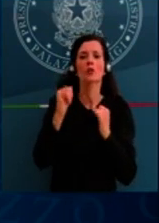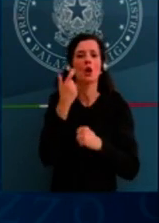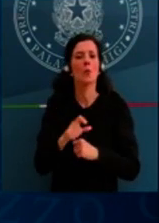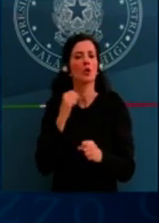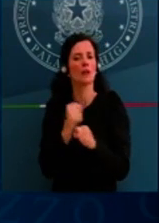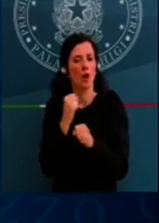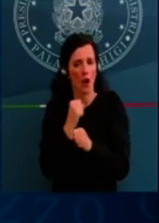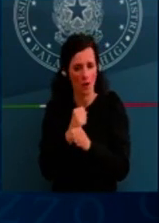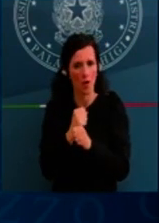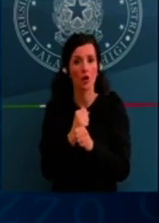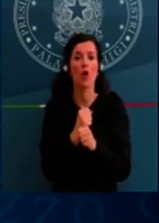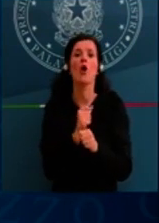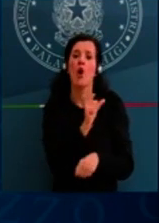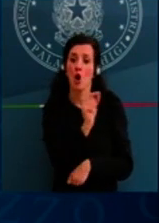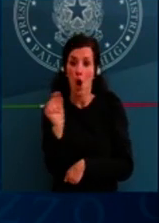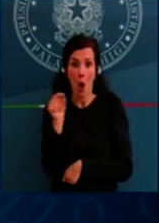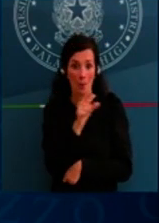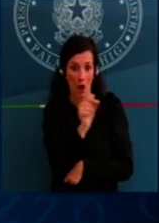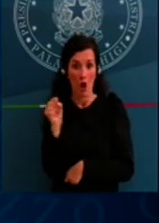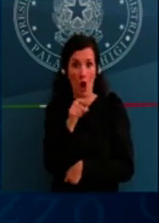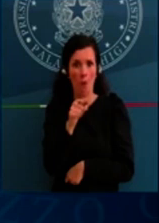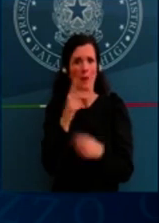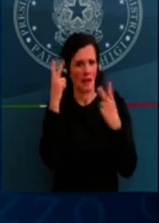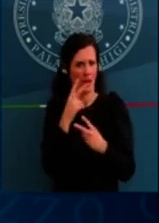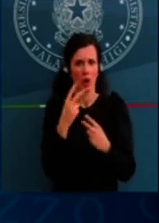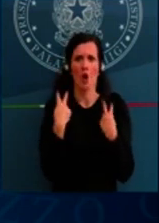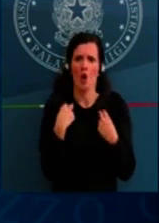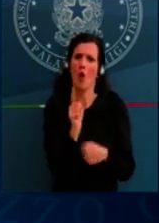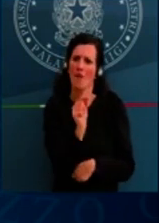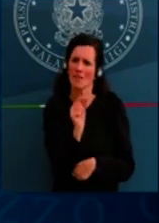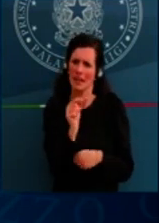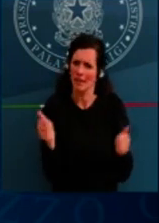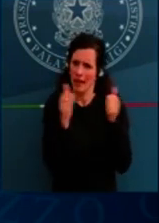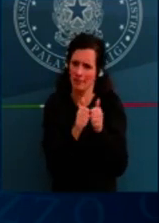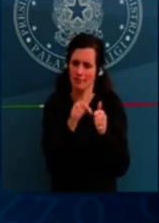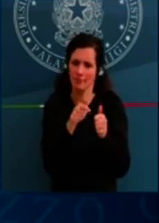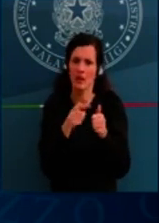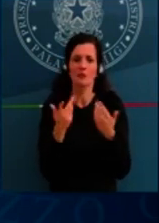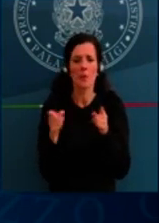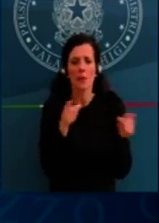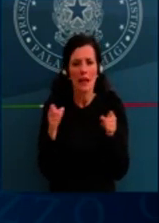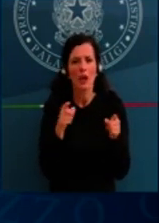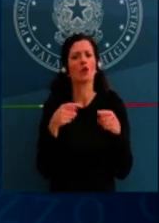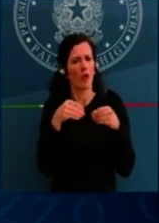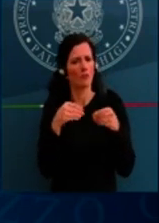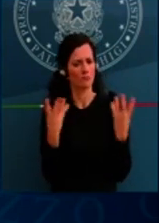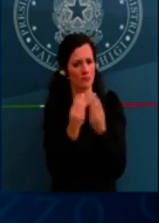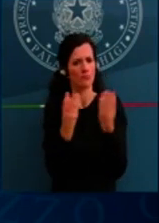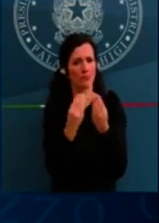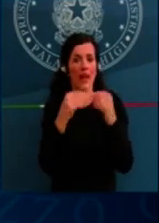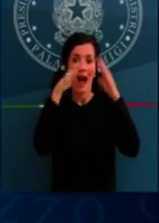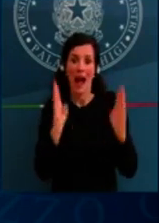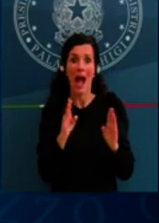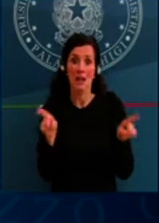città nella medesima abitazione clienti dall'estero gli italiani che andranno all'estero per turismo tra il 21